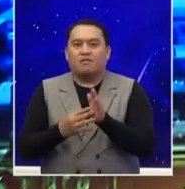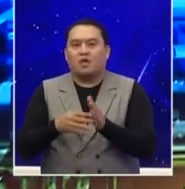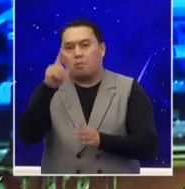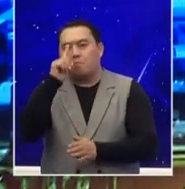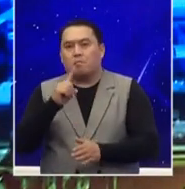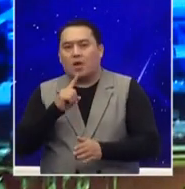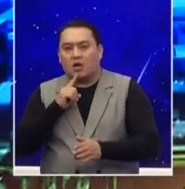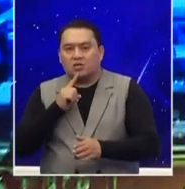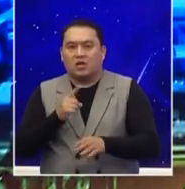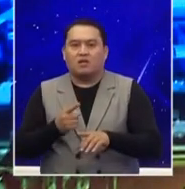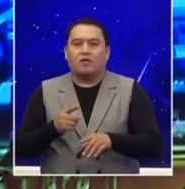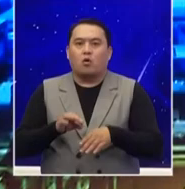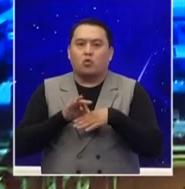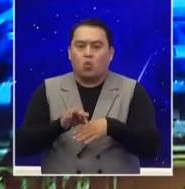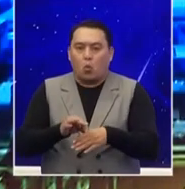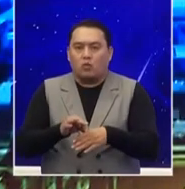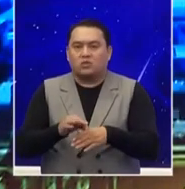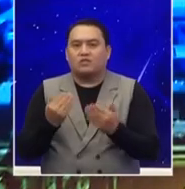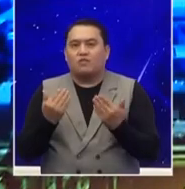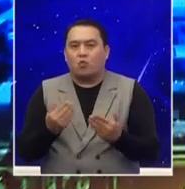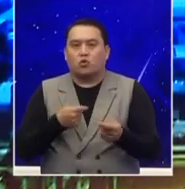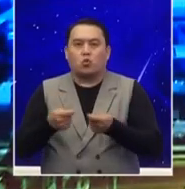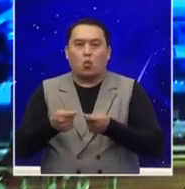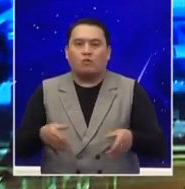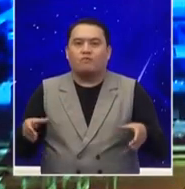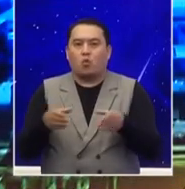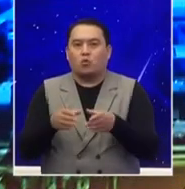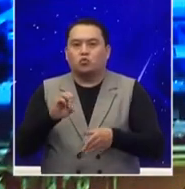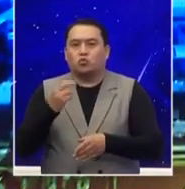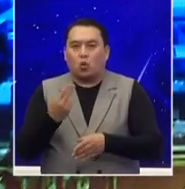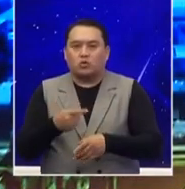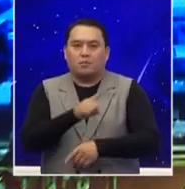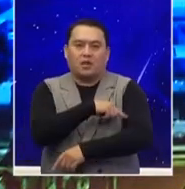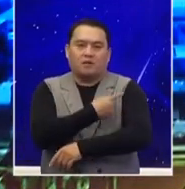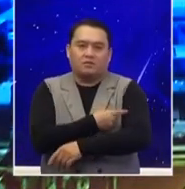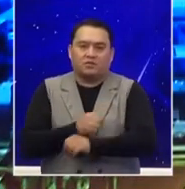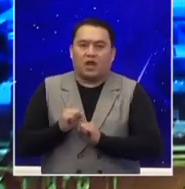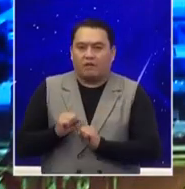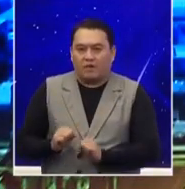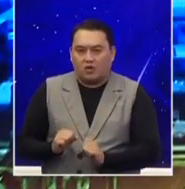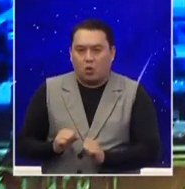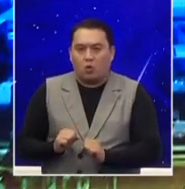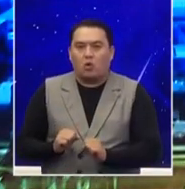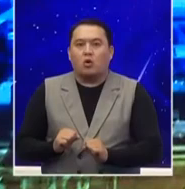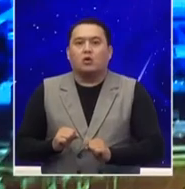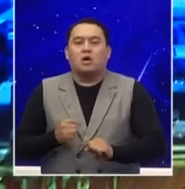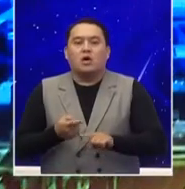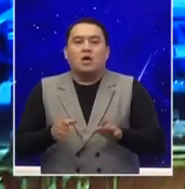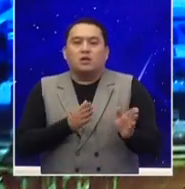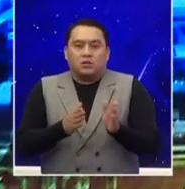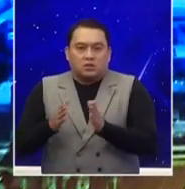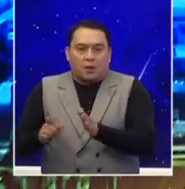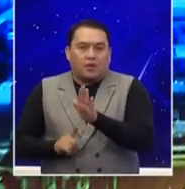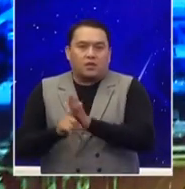9 месяцев текущего года подвело сегодня руководство фонда социального медстрахования вплотную данная система